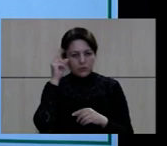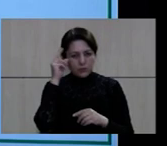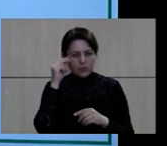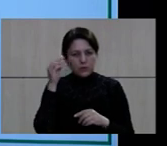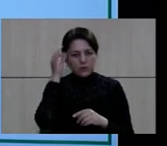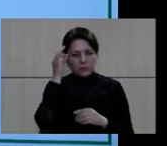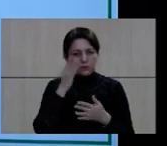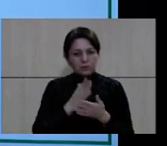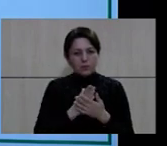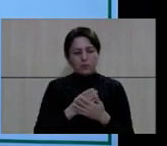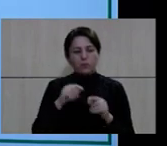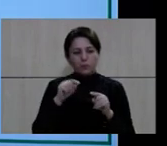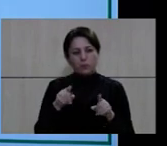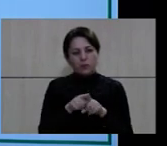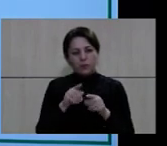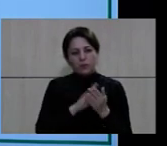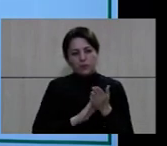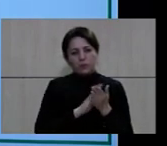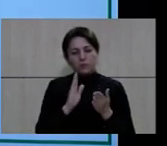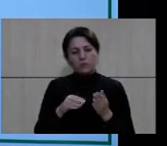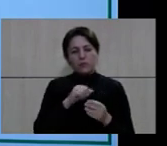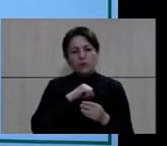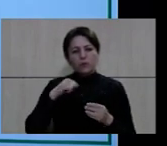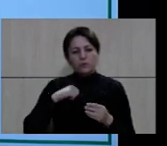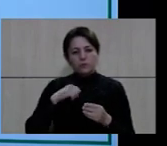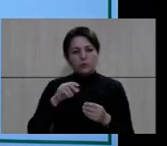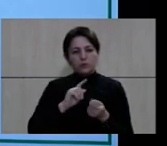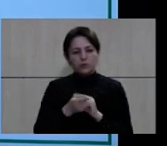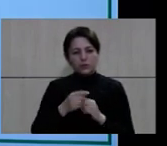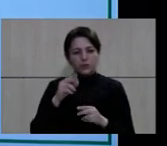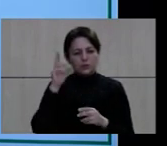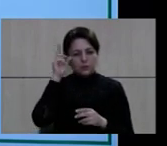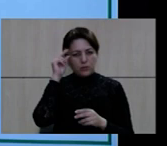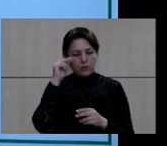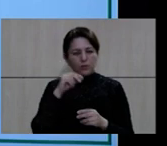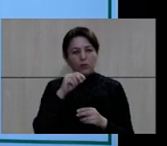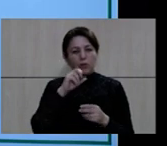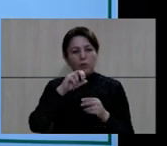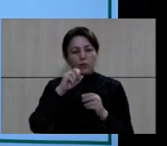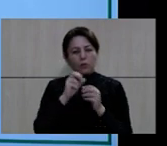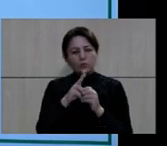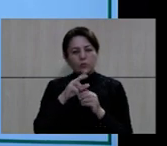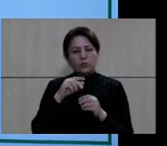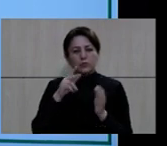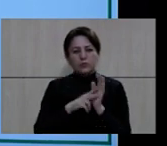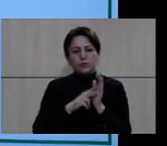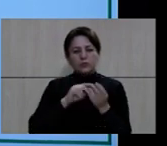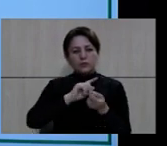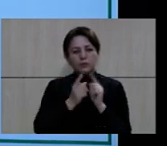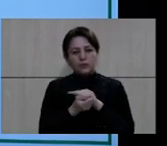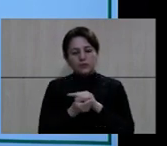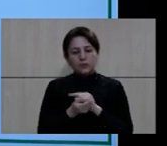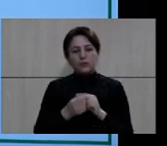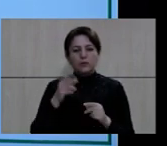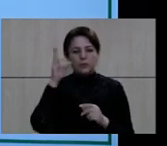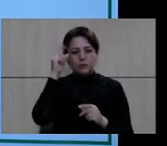olamiz. O'zaro teskari sonlar. 13 dan 8 ga teskari son nechchi? 8